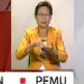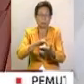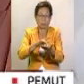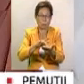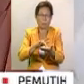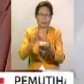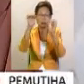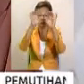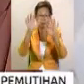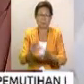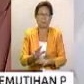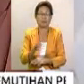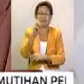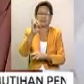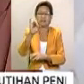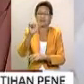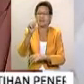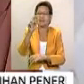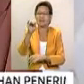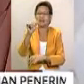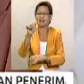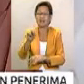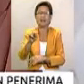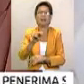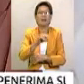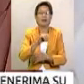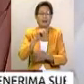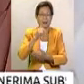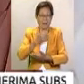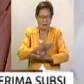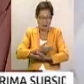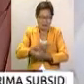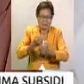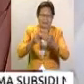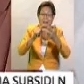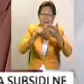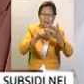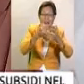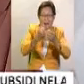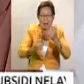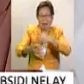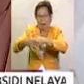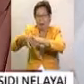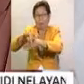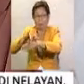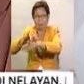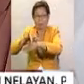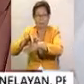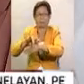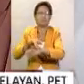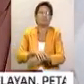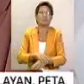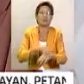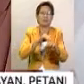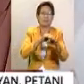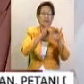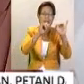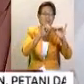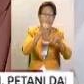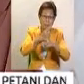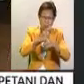Nur Diana Amir Hisham, 32 tahun, memaklumkan anak ketiganya dilahirkan lebih awal daripada jangkaan doktor, iaitu pada